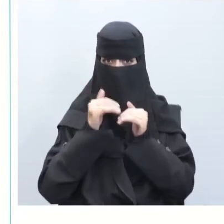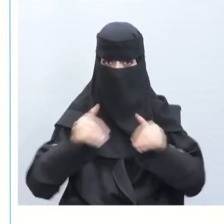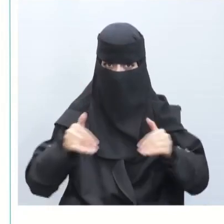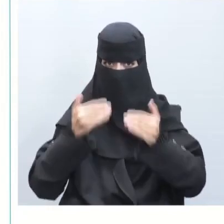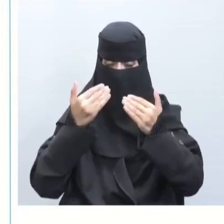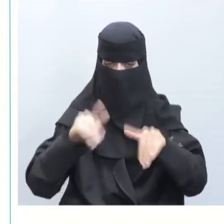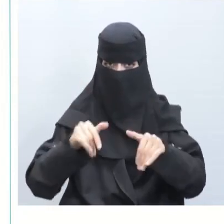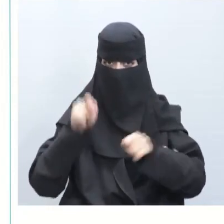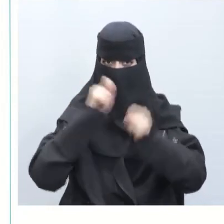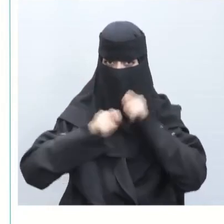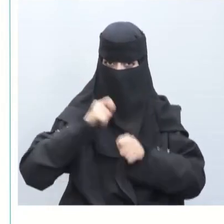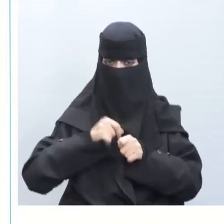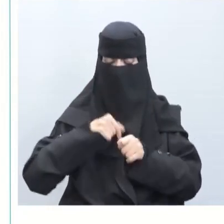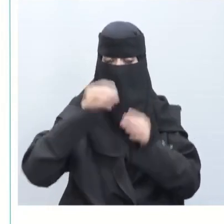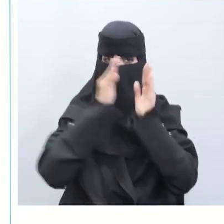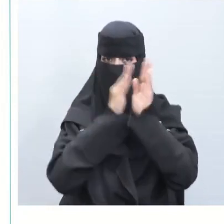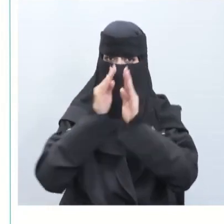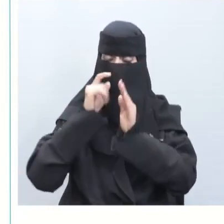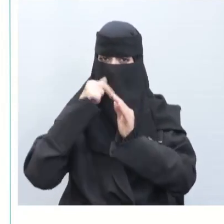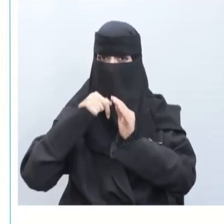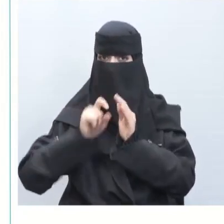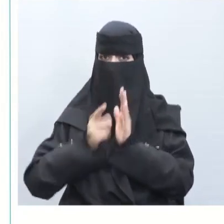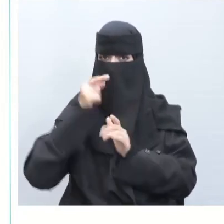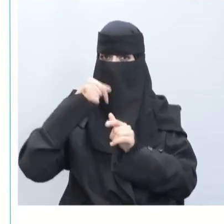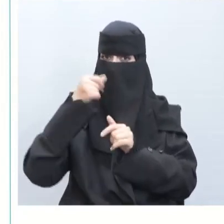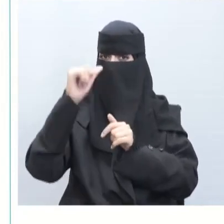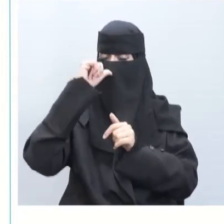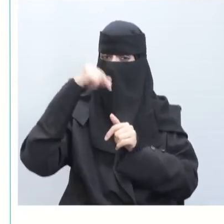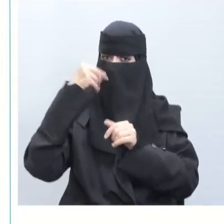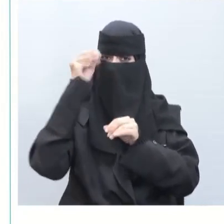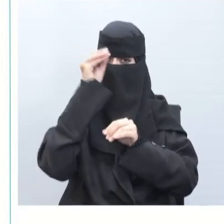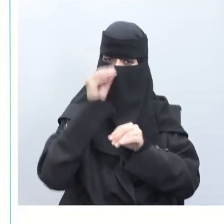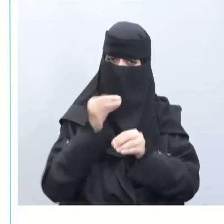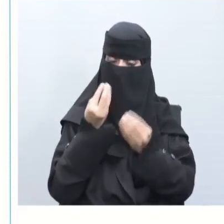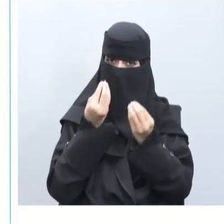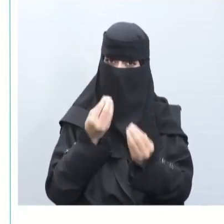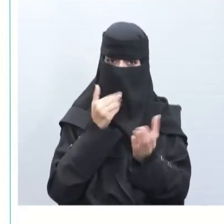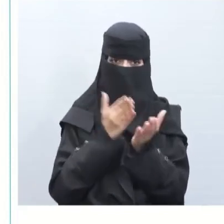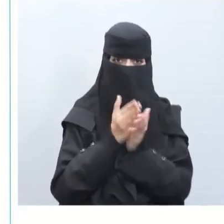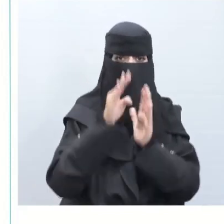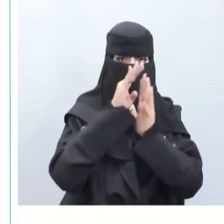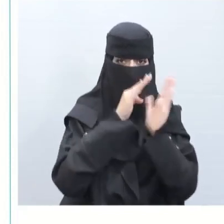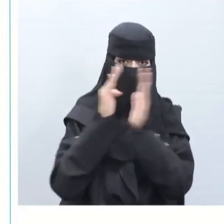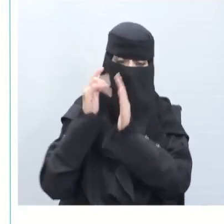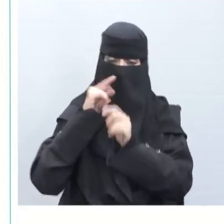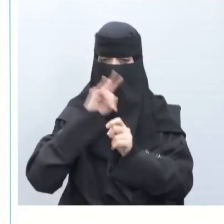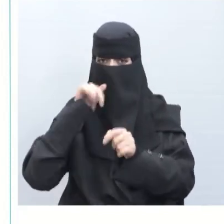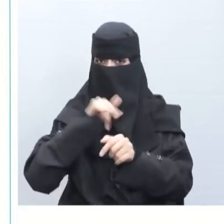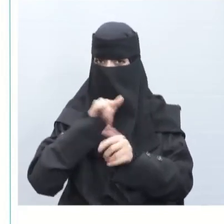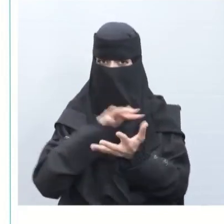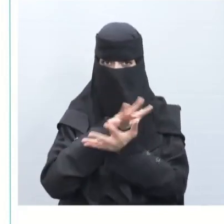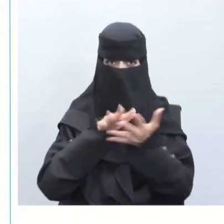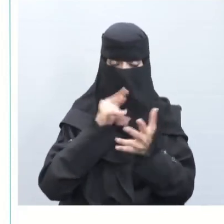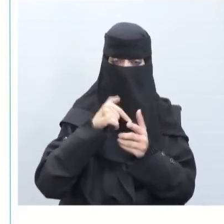استخدام الموارد النادره مثل المياه يكون هنالك ارشاد في المياه استخدامه بطريقه منظمه بطريقه لا تضر البيئه